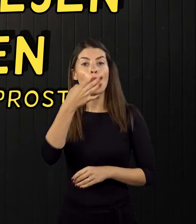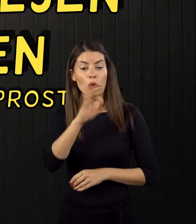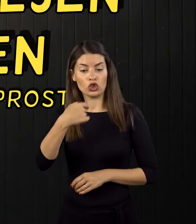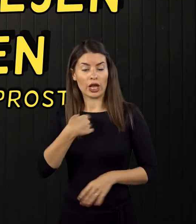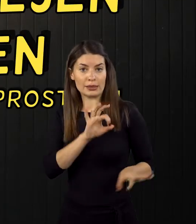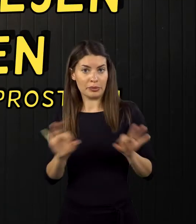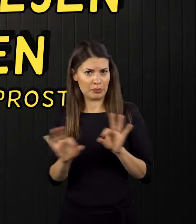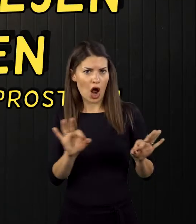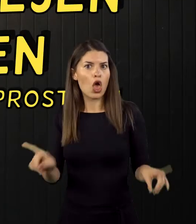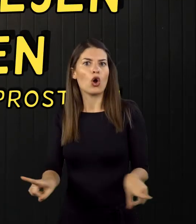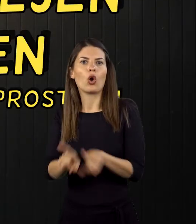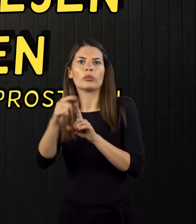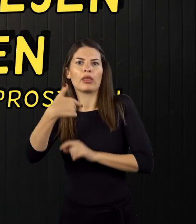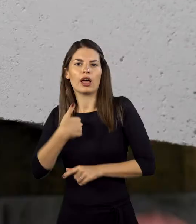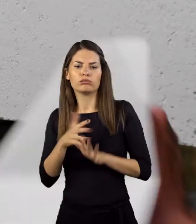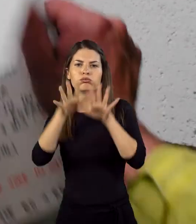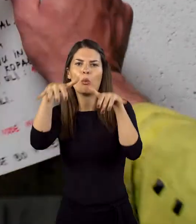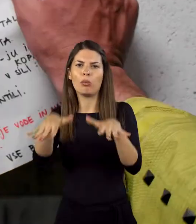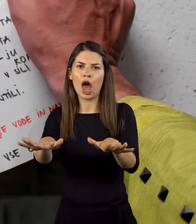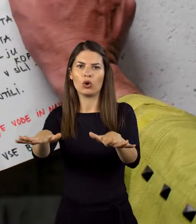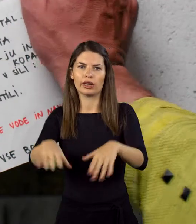Bolje pripravljen kot poplavljen.